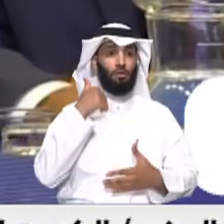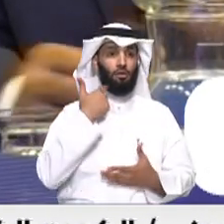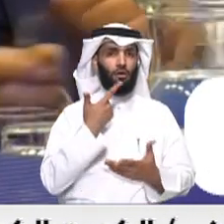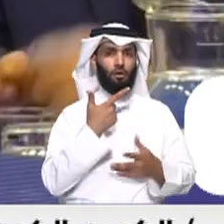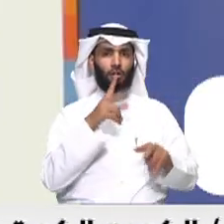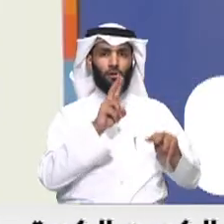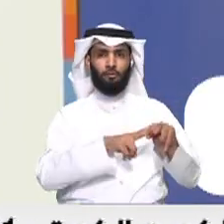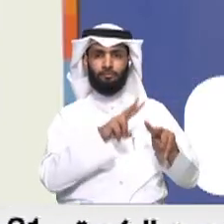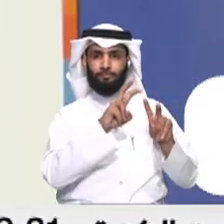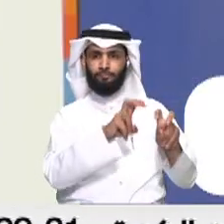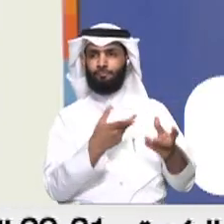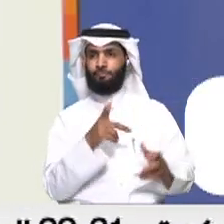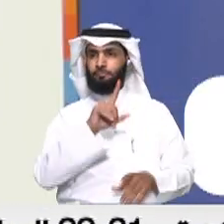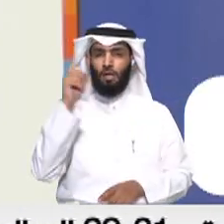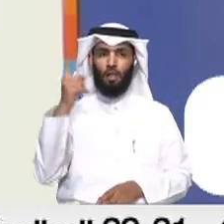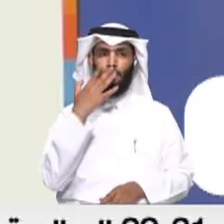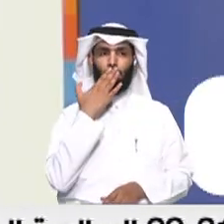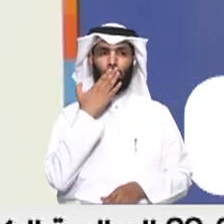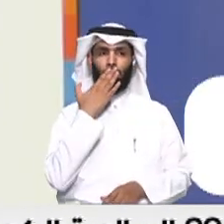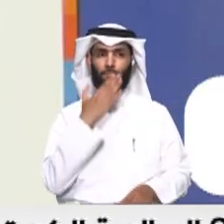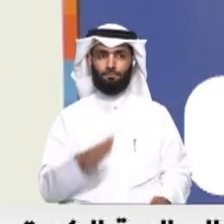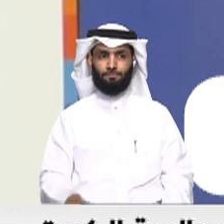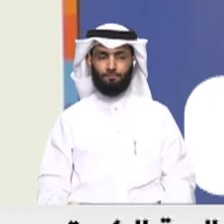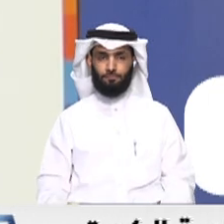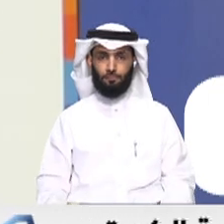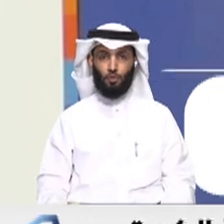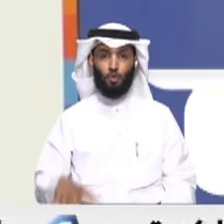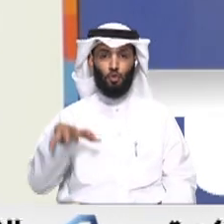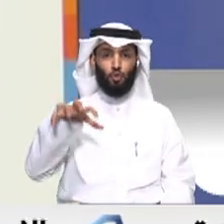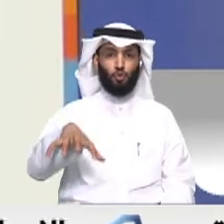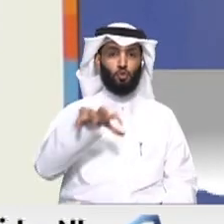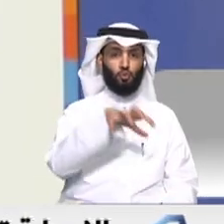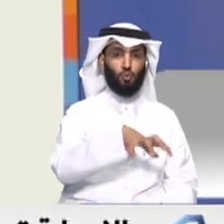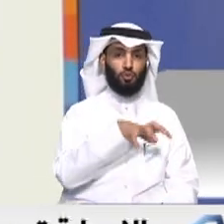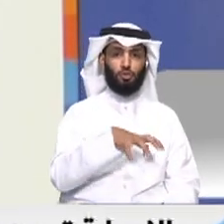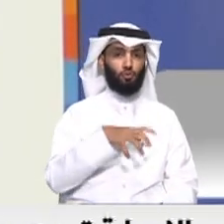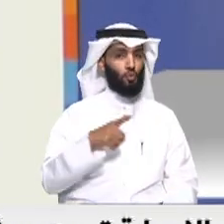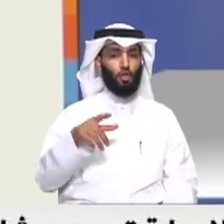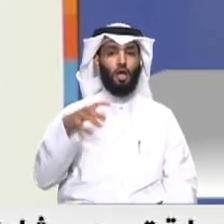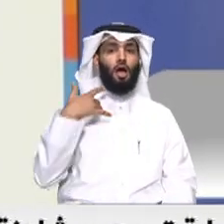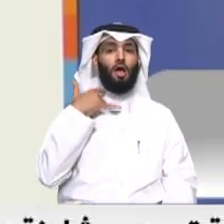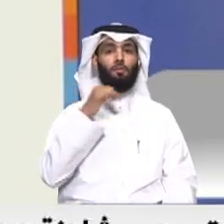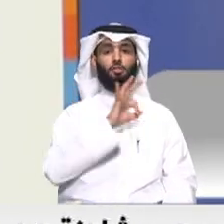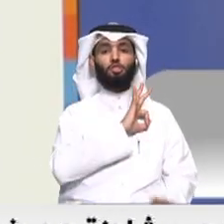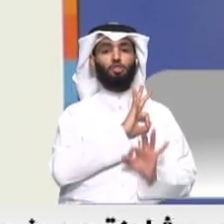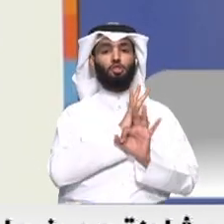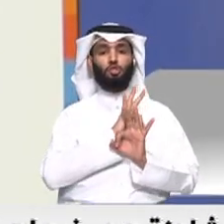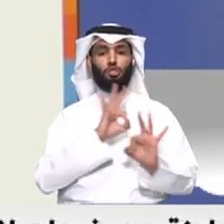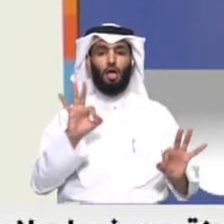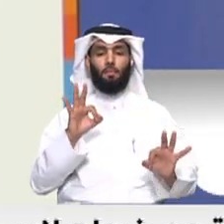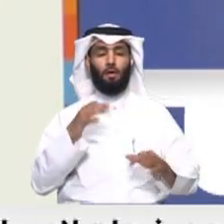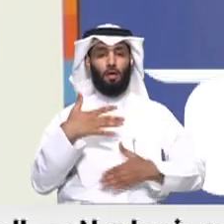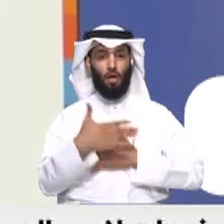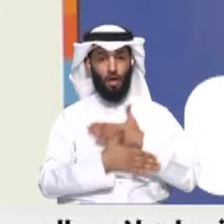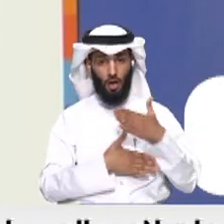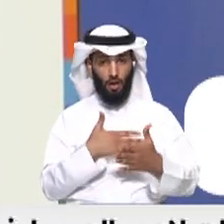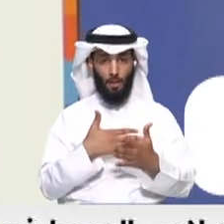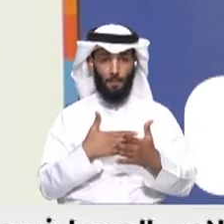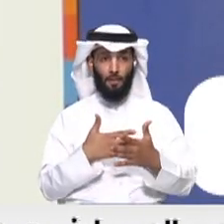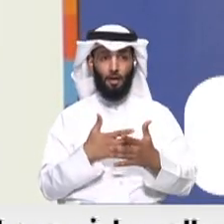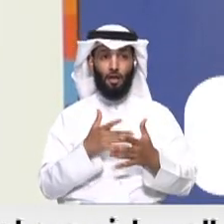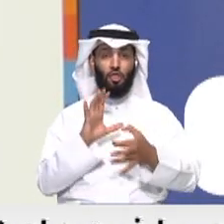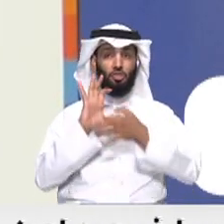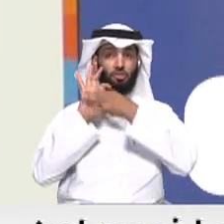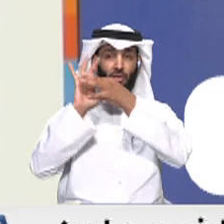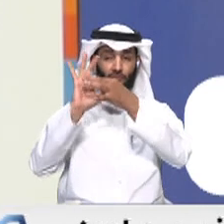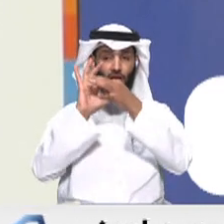هذا المسار. نلاحظ التزام جميع دول منطقة الشرق الأوسط بمعاهدة عدم الانتشار وتطبيق اتفاق